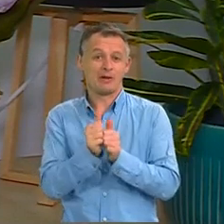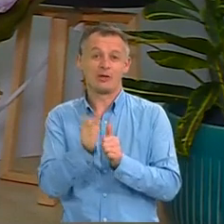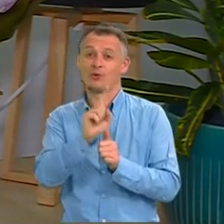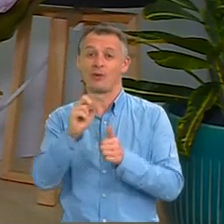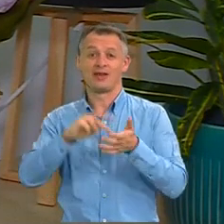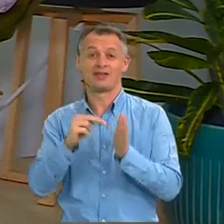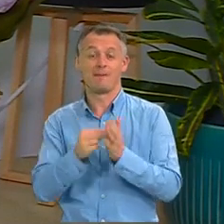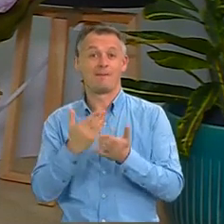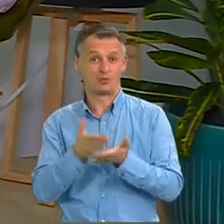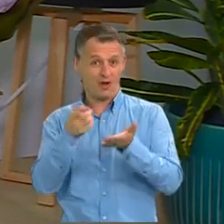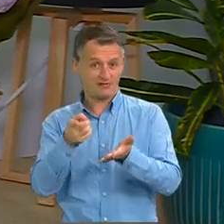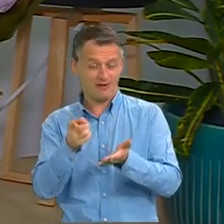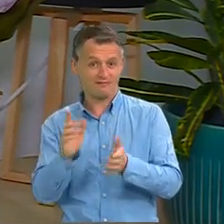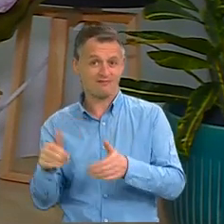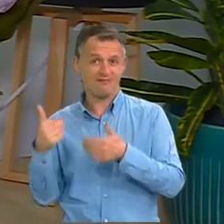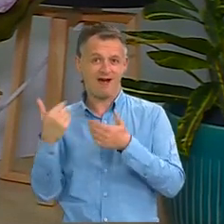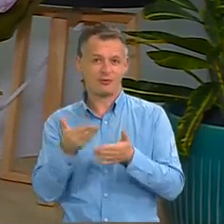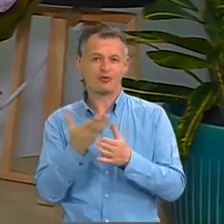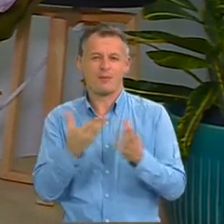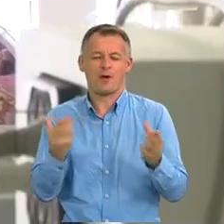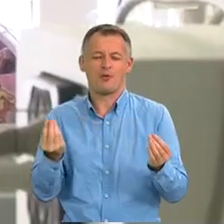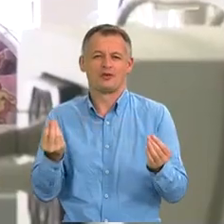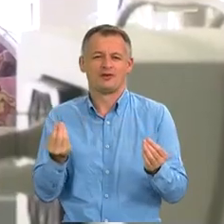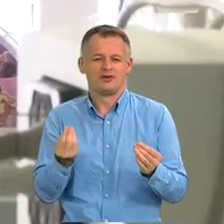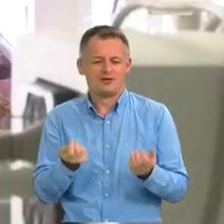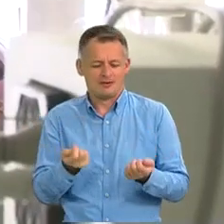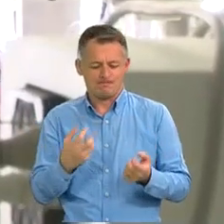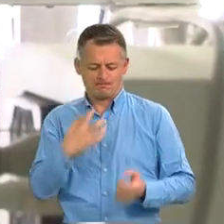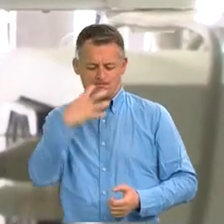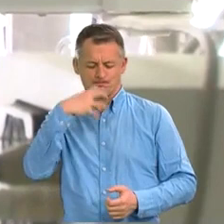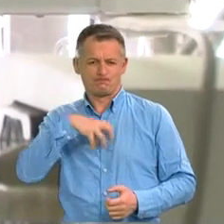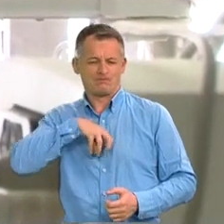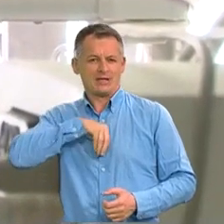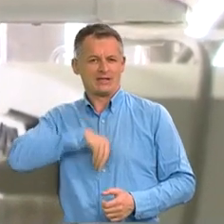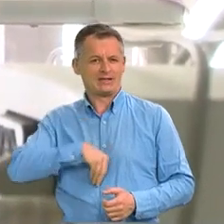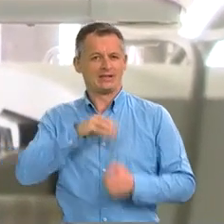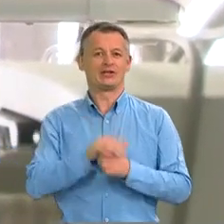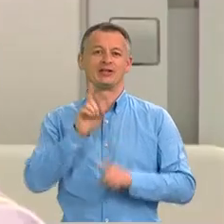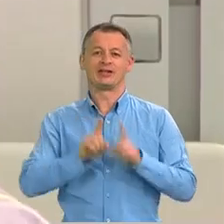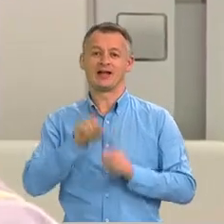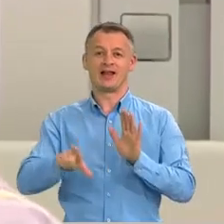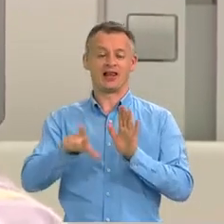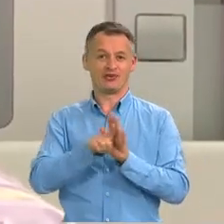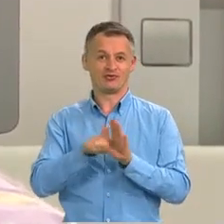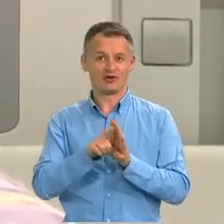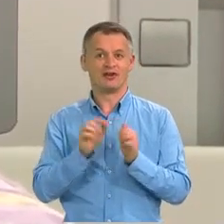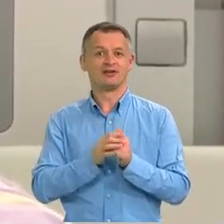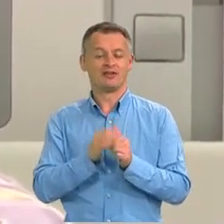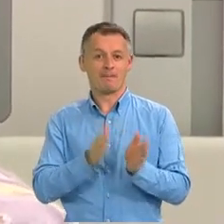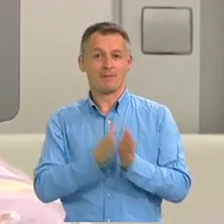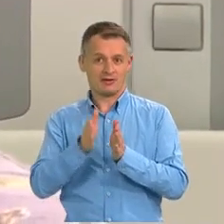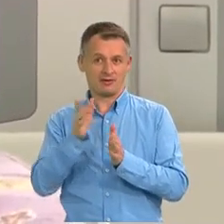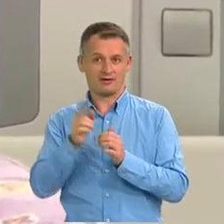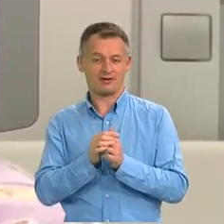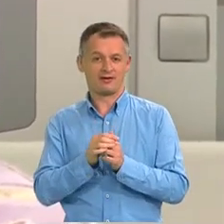asta, aduce mai multă anxietate. Chiar dacă este dificil, legea e de partea mamelor care vor partenerii lângă ele la